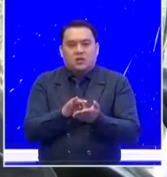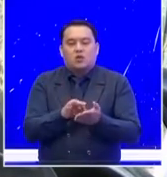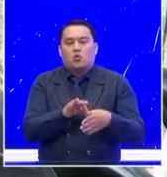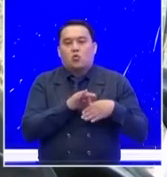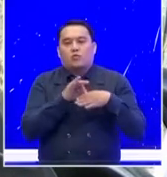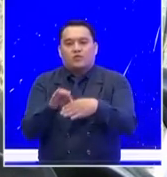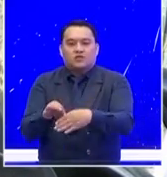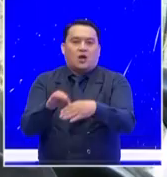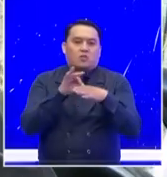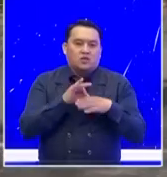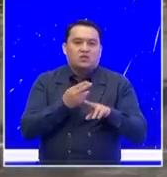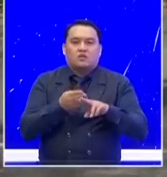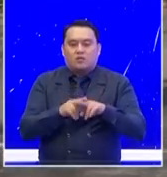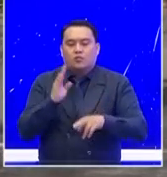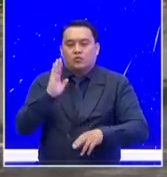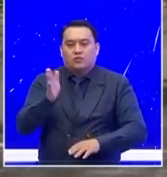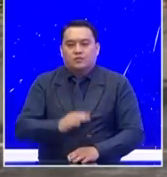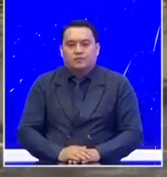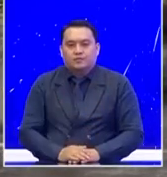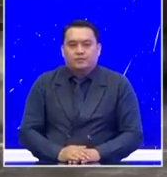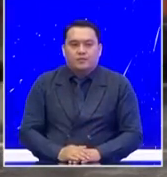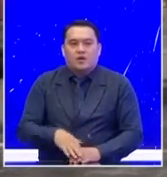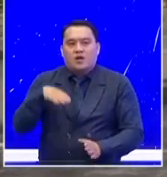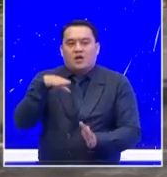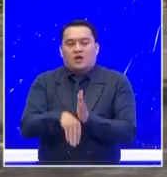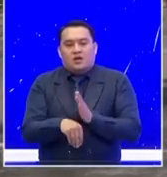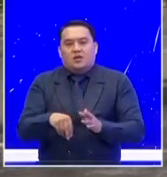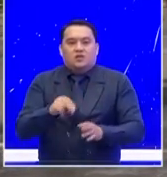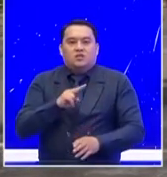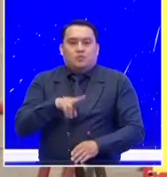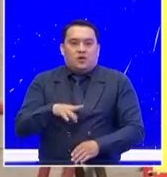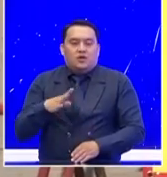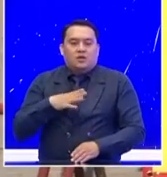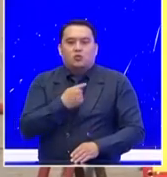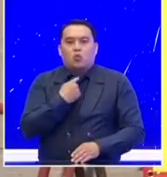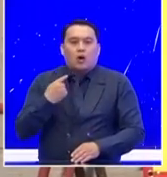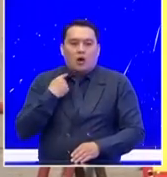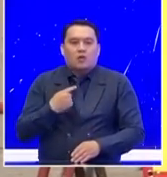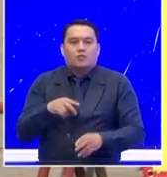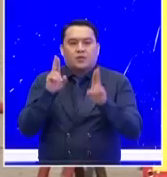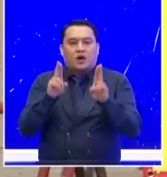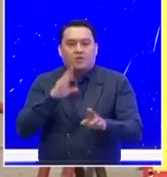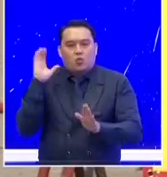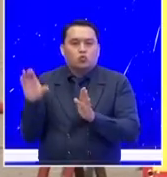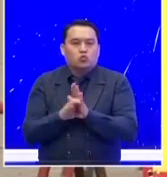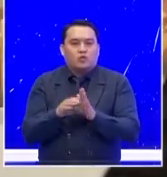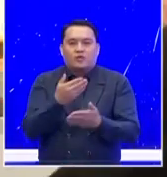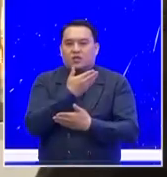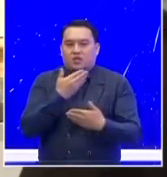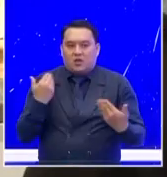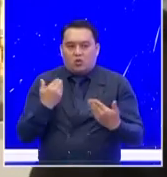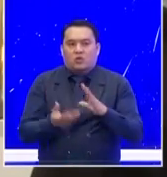на работу и развозить обратно по домам. Несмотря на введенный режим карантина, не все жители областного центра соблюдают его условия, а это